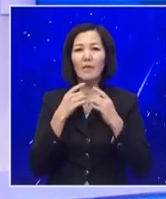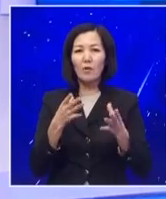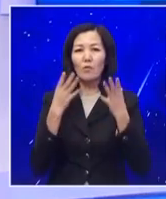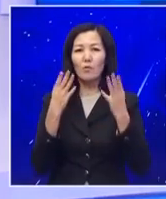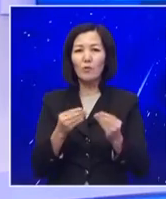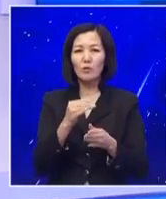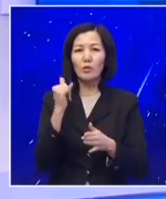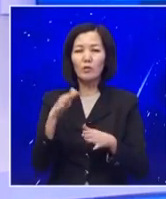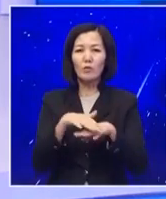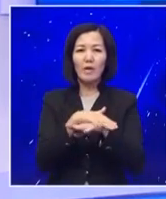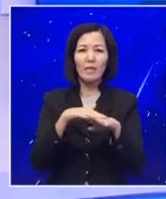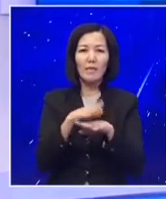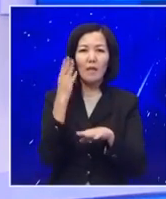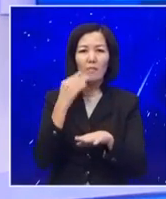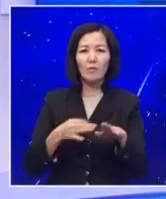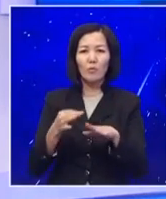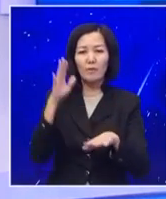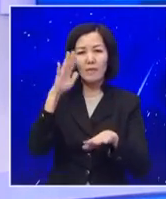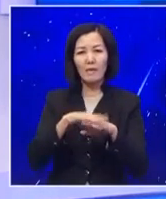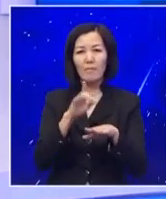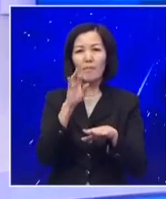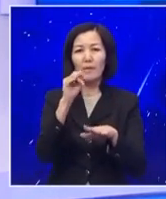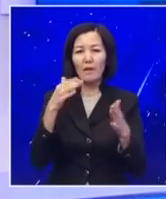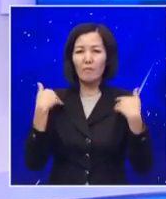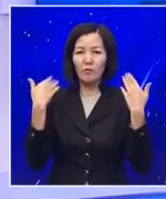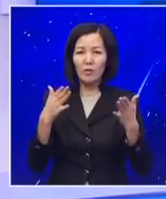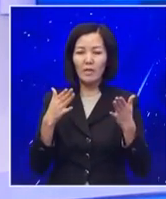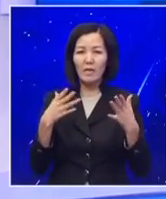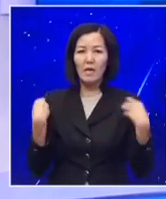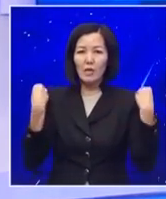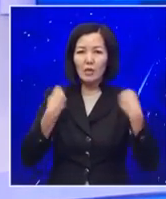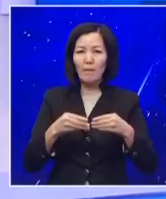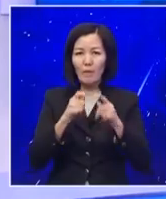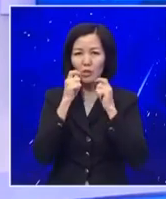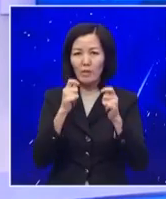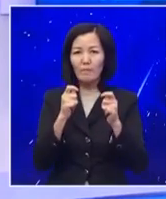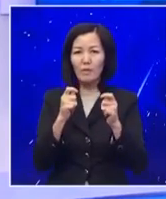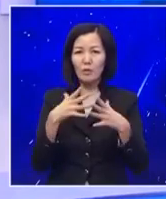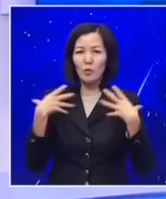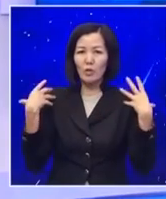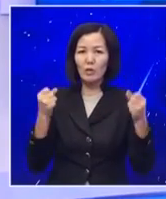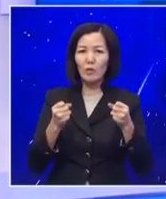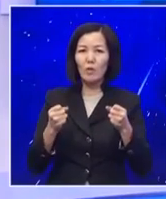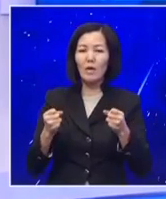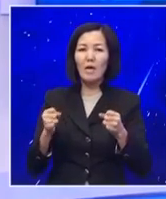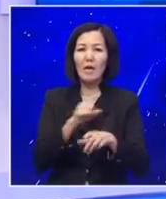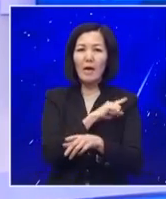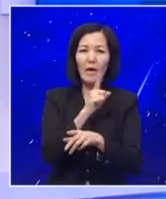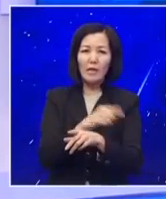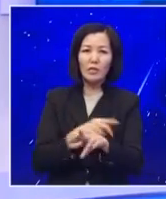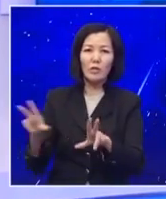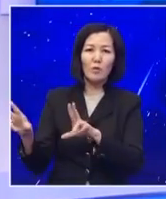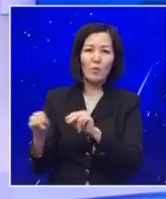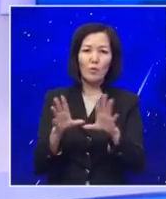Атаулы күнде оны жетісулықтар атынан Алматы облысының әкімі Амандық Баталов құттықтады. Иығына шапан жапты, өзіне зор денсаулық, қажыр